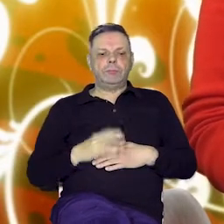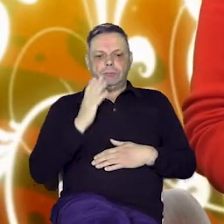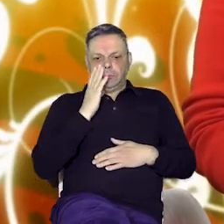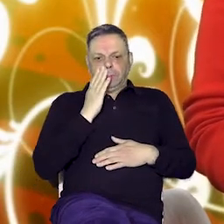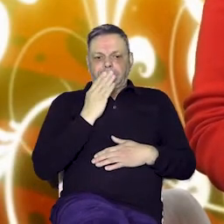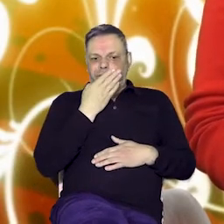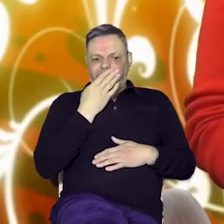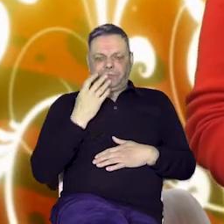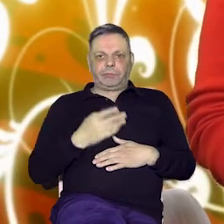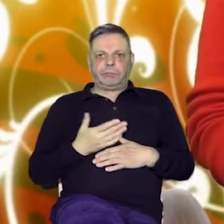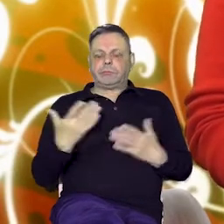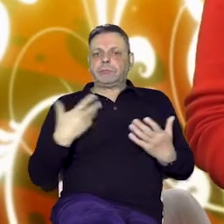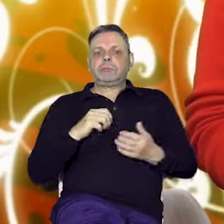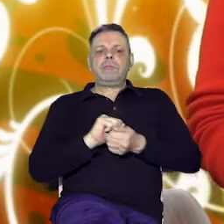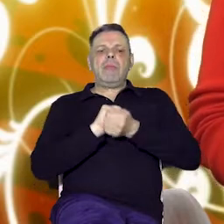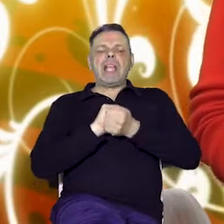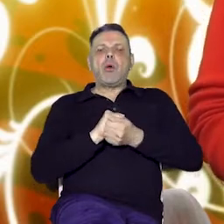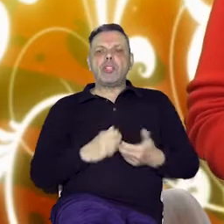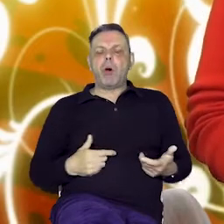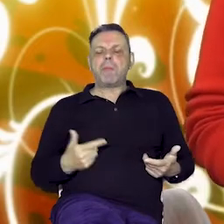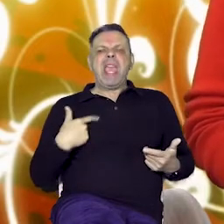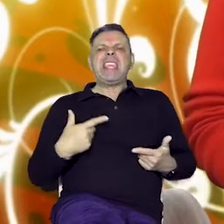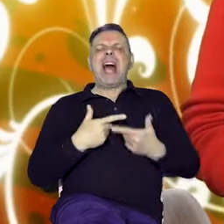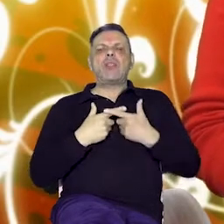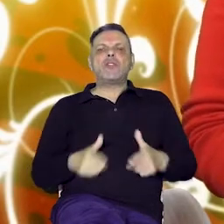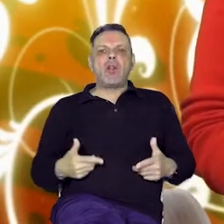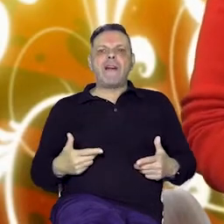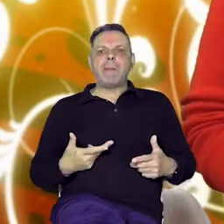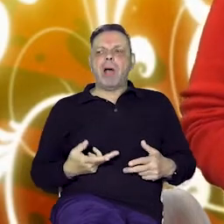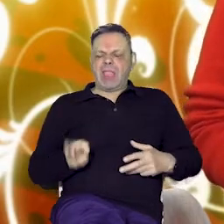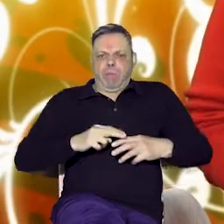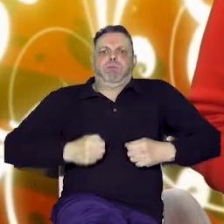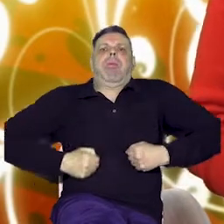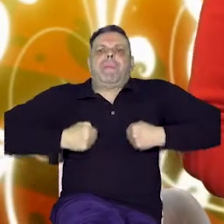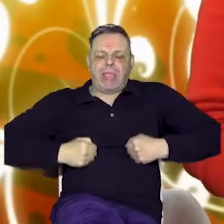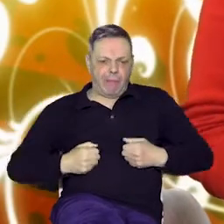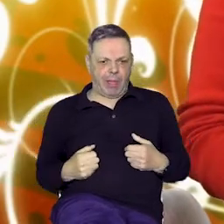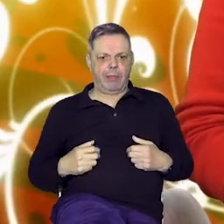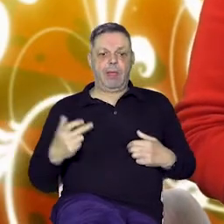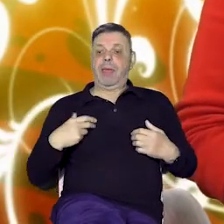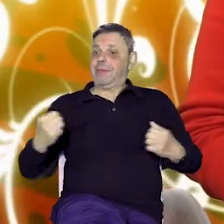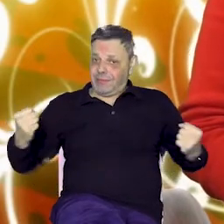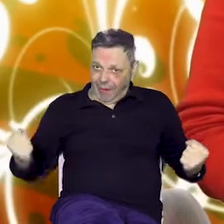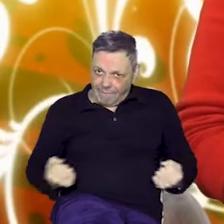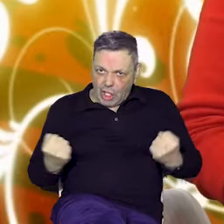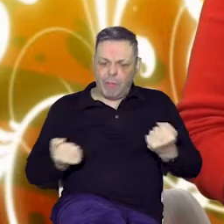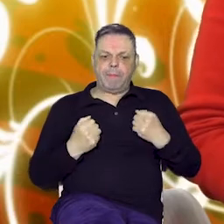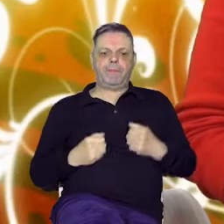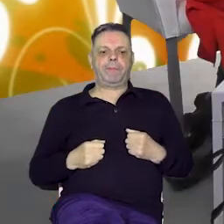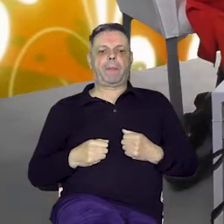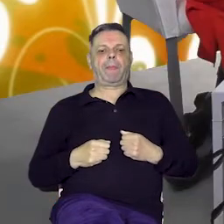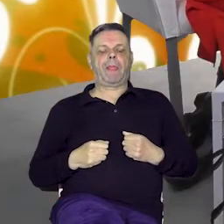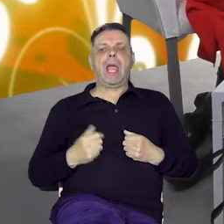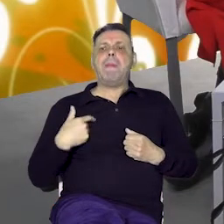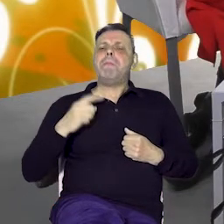Kako se borim s time? Ne dozvoljavam da se predebelim. Tako i je. Vježbam. Gledajte,